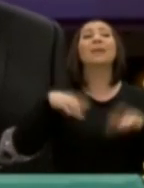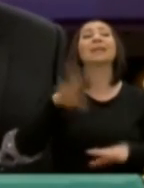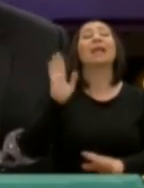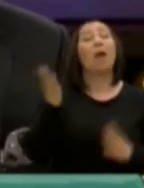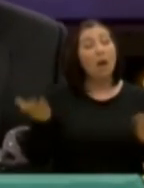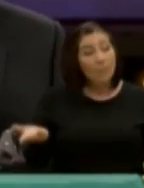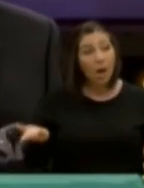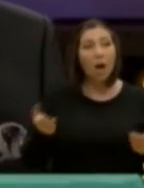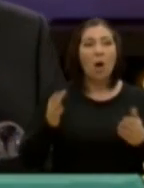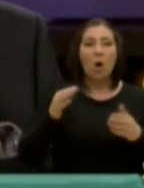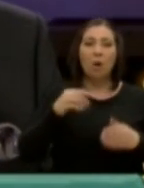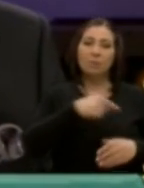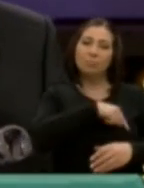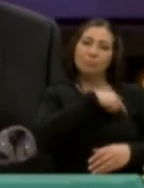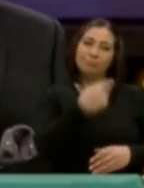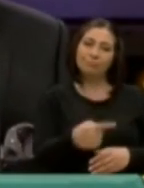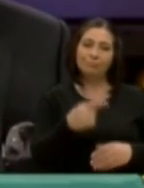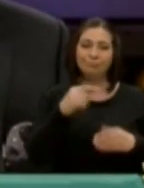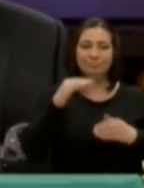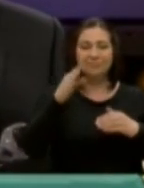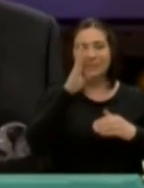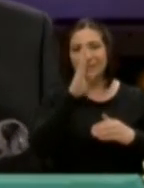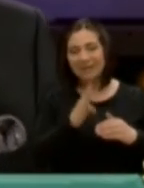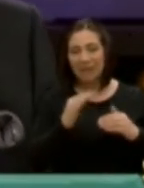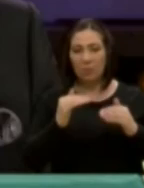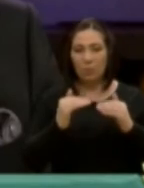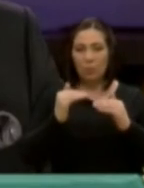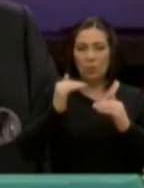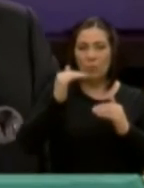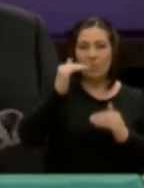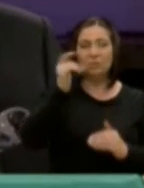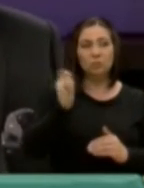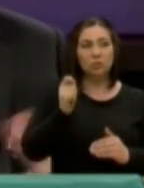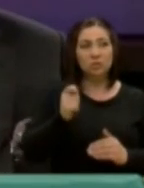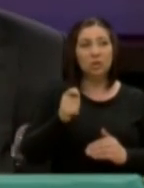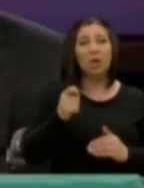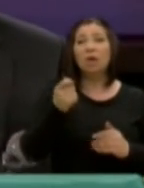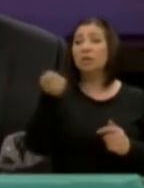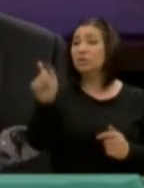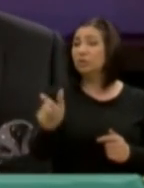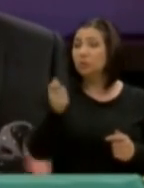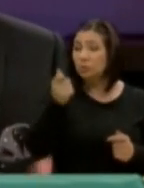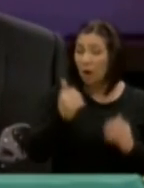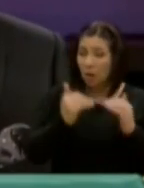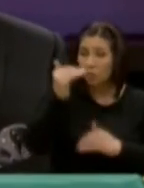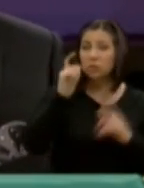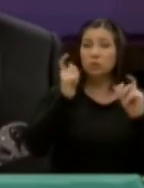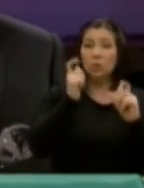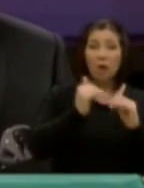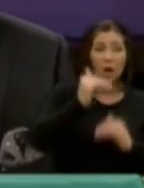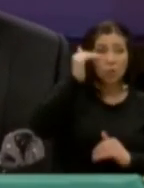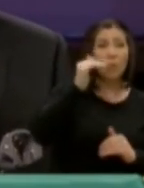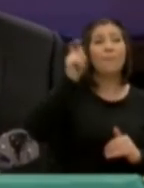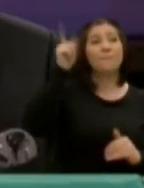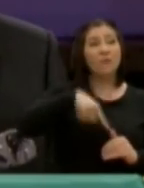ama ölçülü büyümek zorundayız. Çünkü her şey artıyor. İşçilik ücretleri artıyor, sigortalar artıyor,